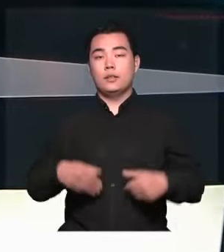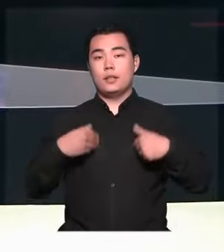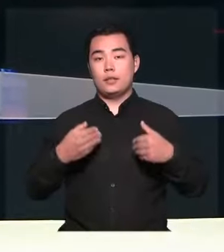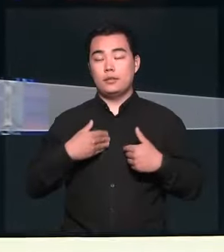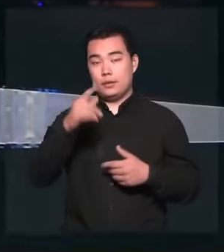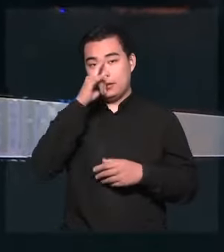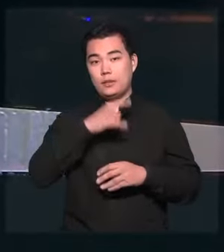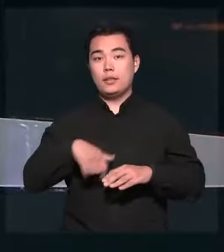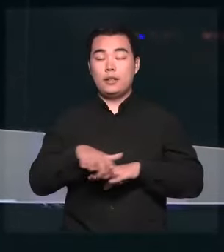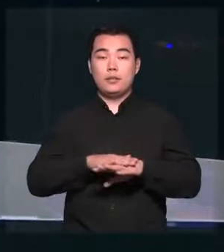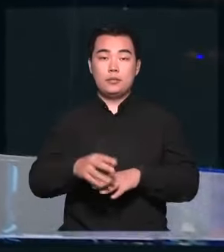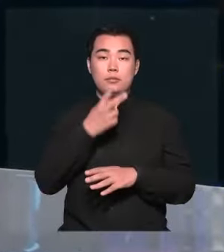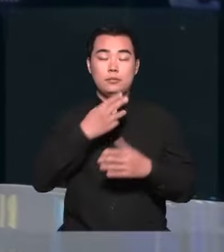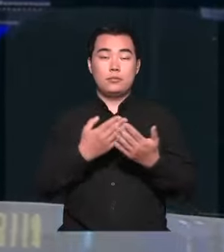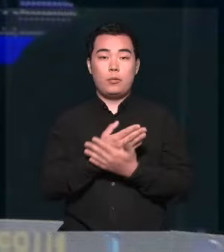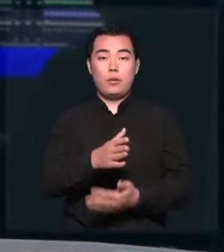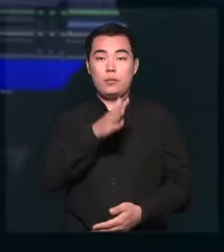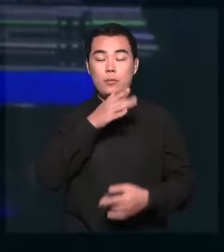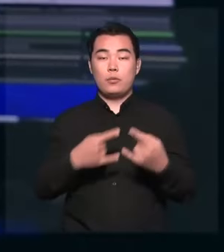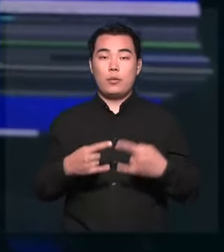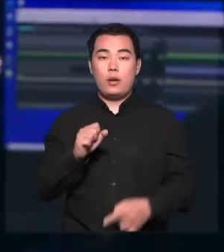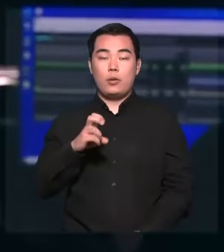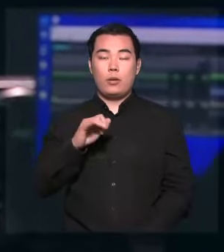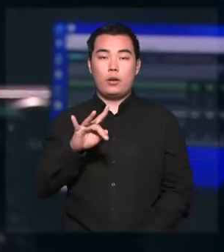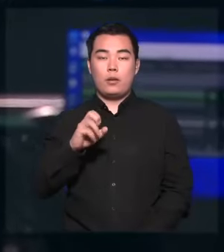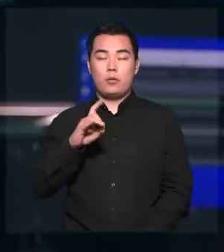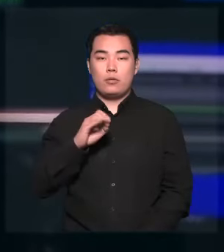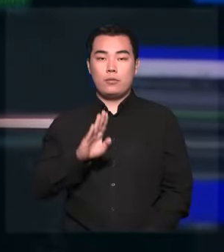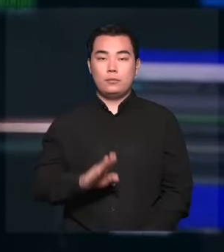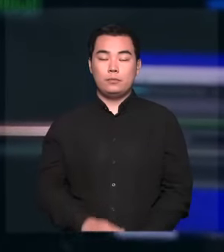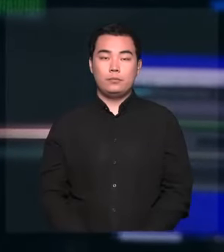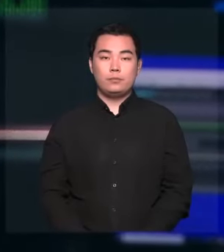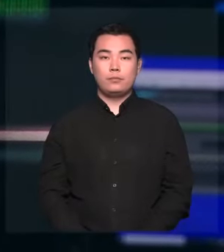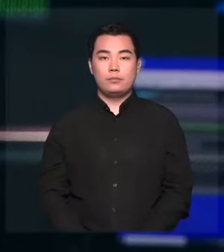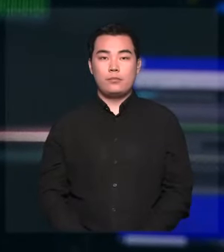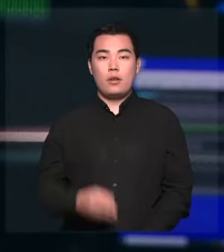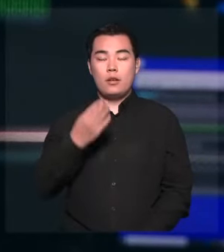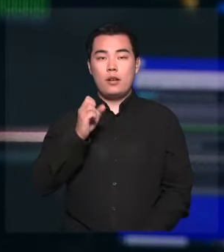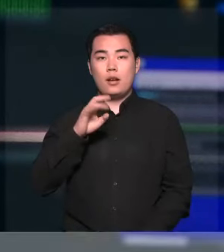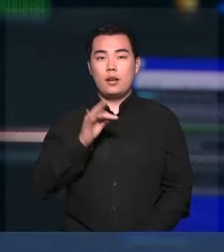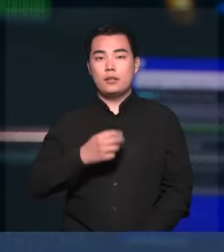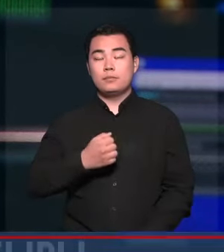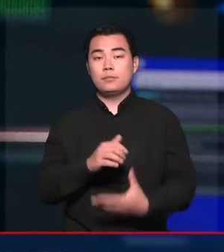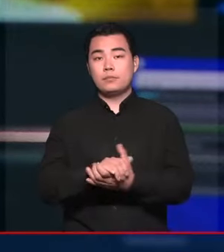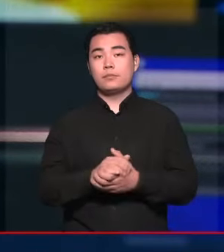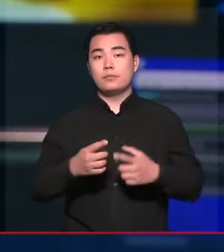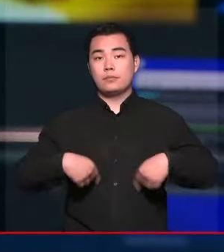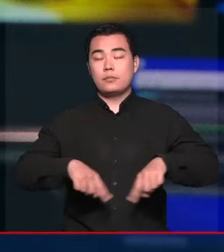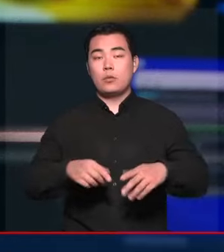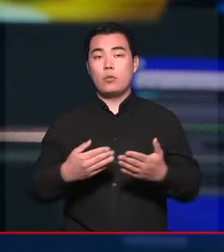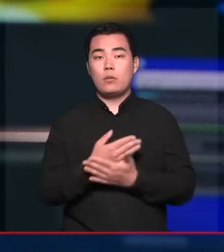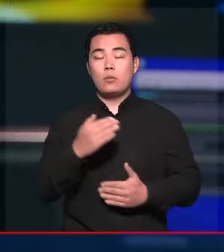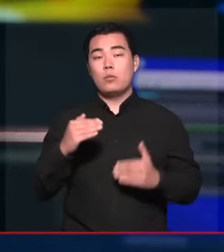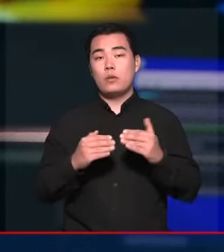Ассаламу алейкум, қазақ елі, көріп отырғандарың жаңа уақыт, студияда Әнуар Карбозов. Шанхай ынтымақтастық ұйымының жаңа дәуірі